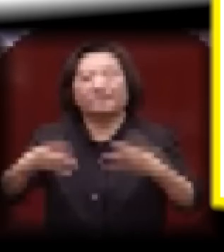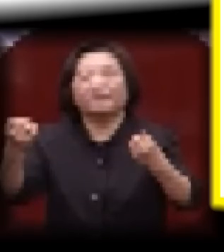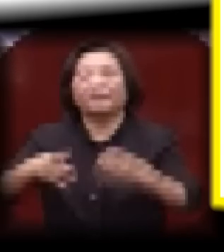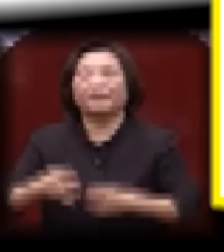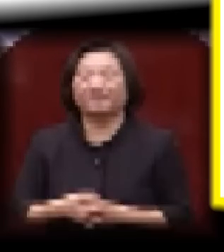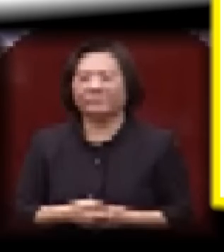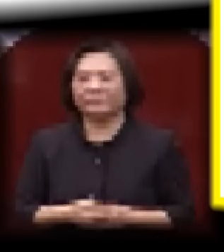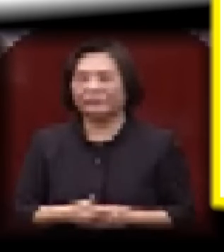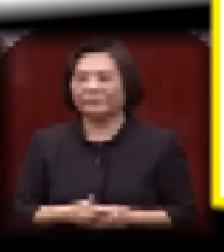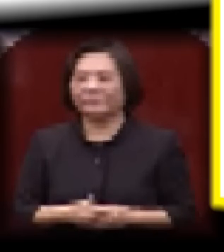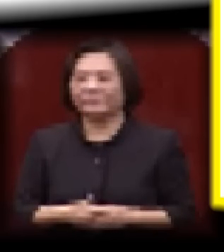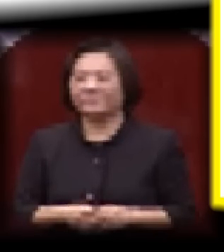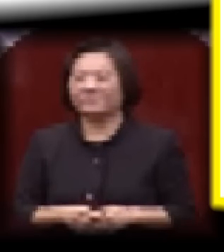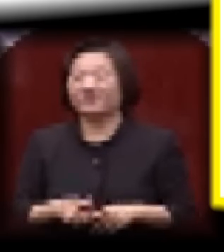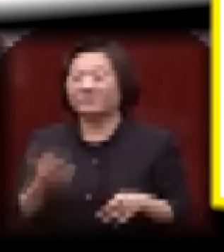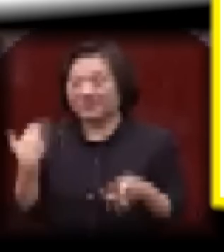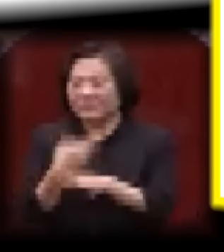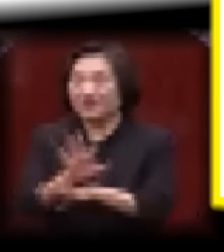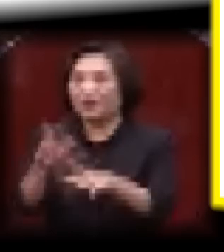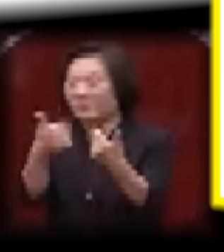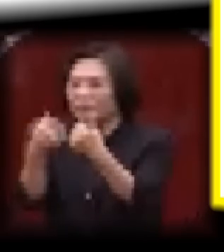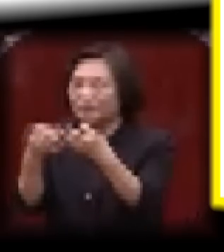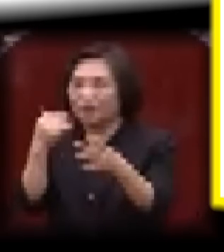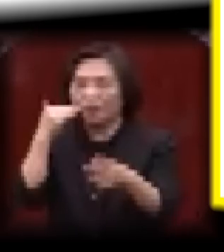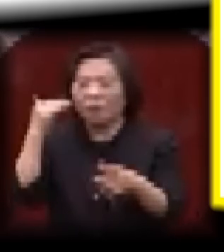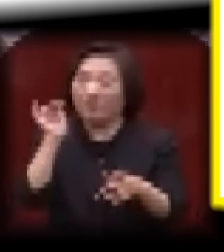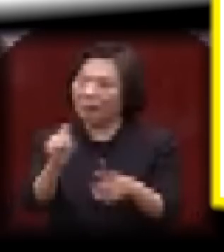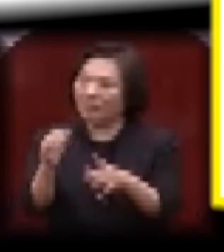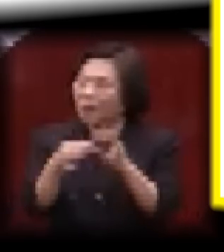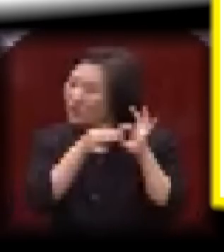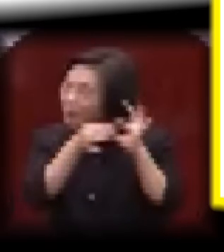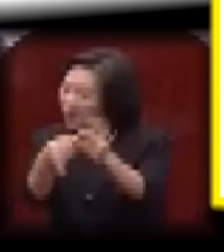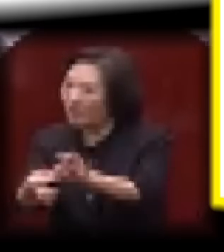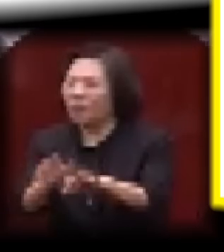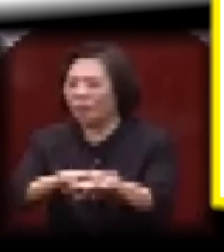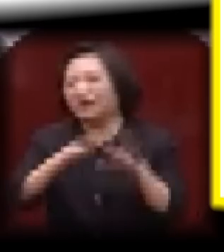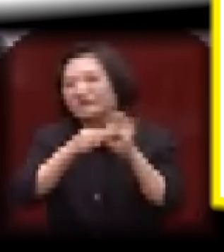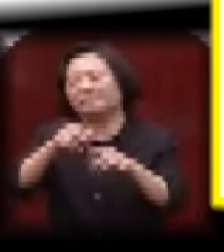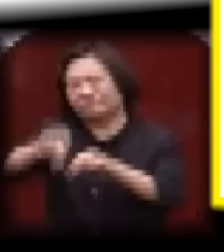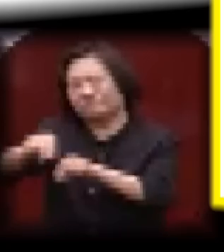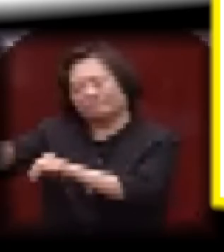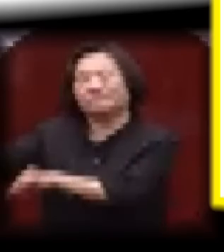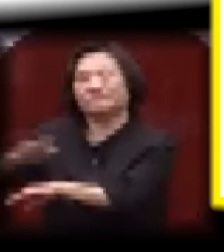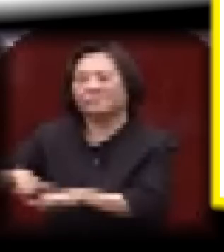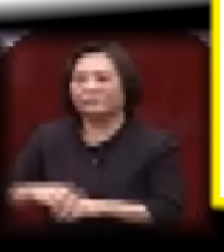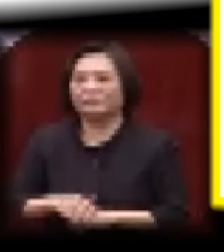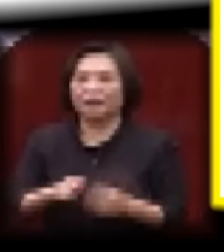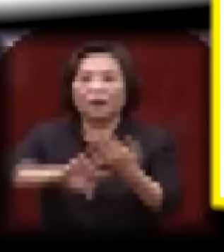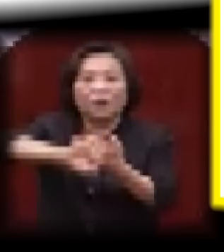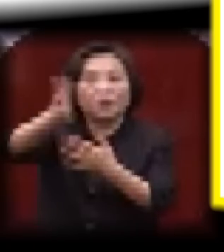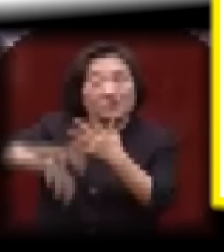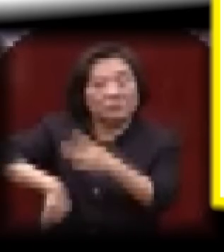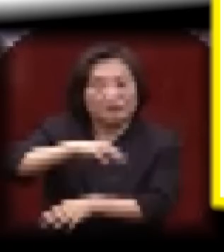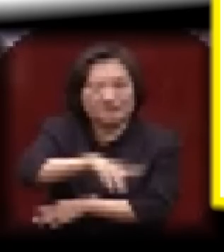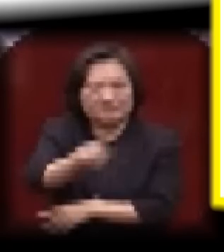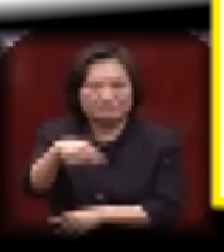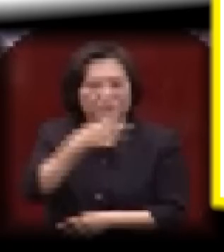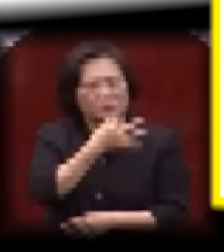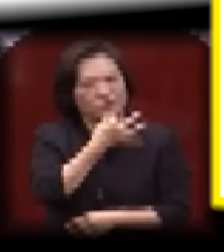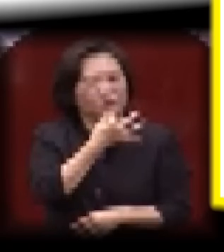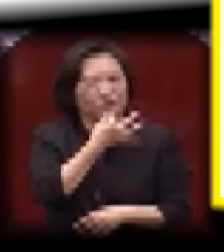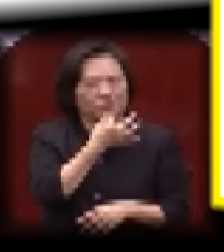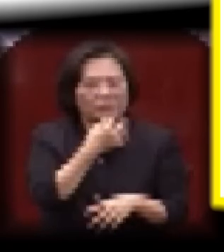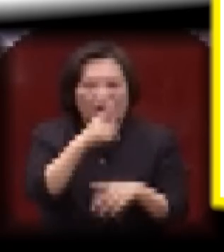别特殊事例外的话，应该可以继续续约。可是相当多的这个国外厂商对这个还是国